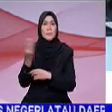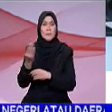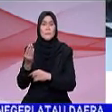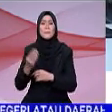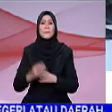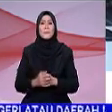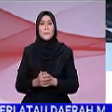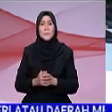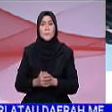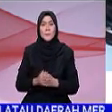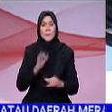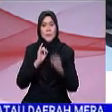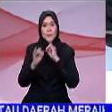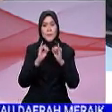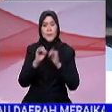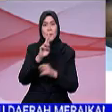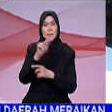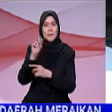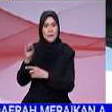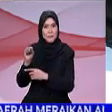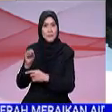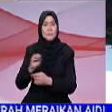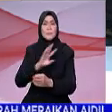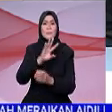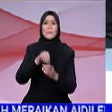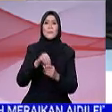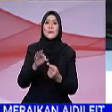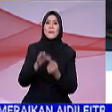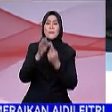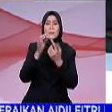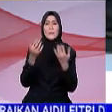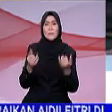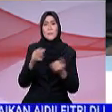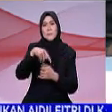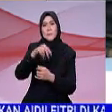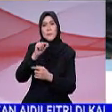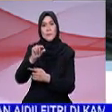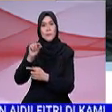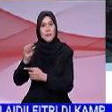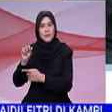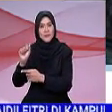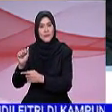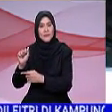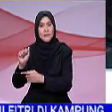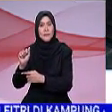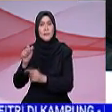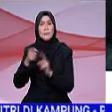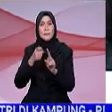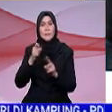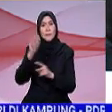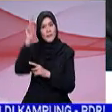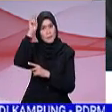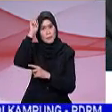biasalah. Ditemubual RTM secara eksklusif di Markas Tactical PGA Brigade Tenggara Lubuk Setul Rantau Panjang, DSP Ku